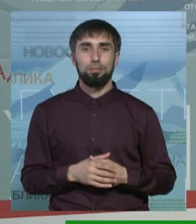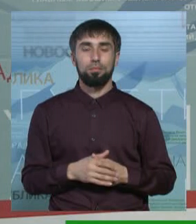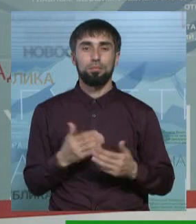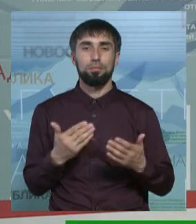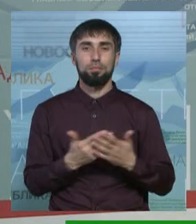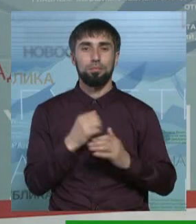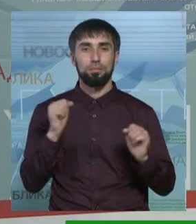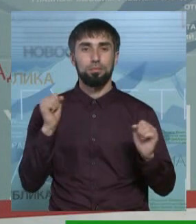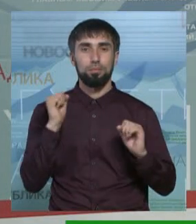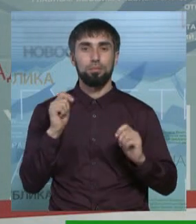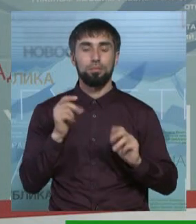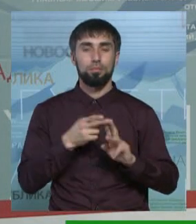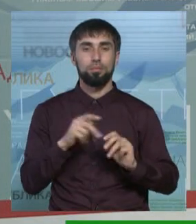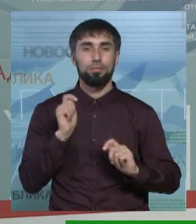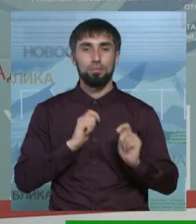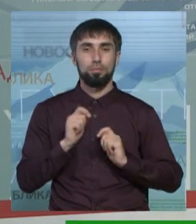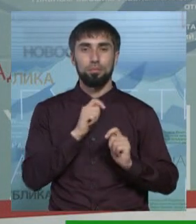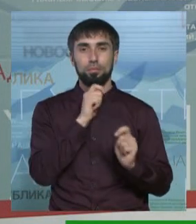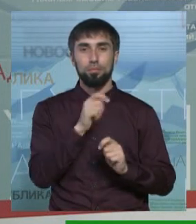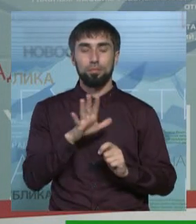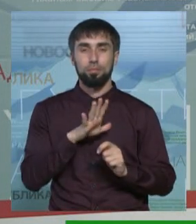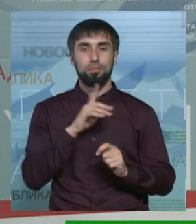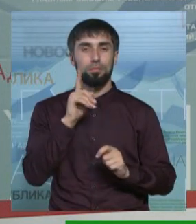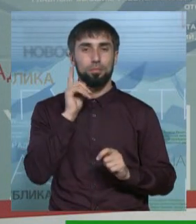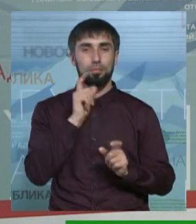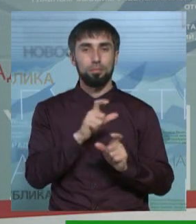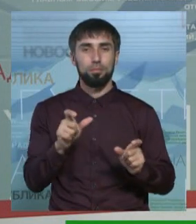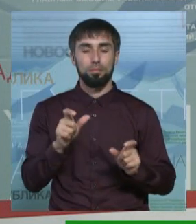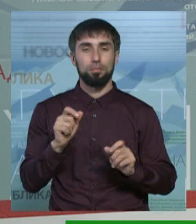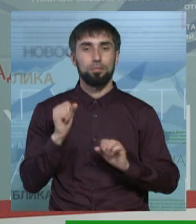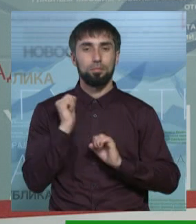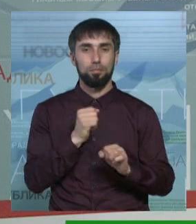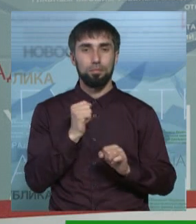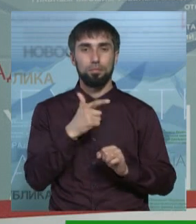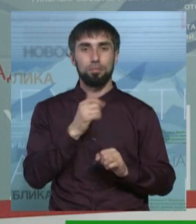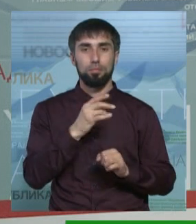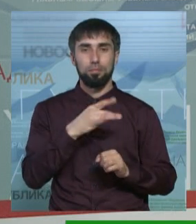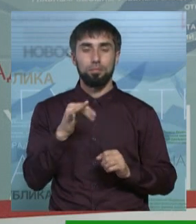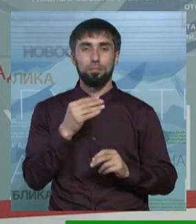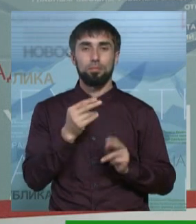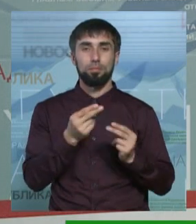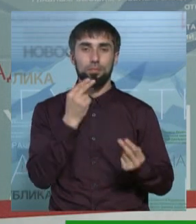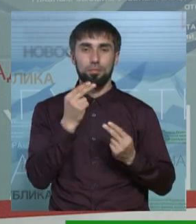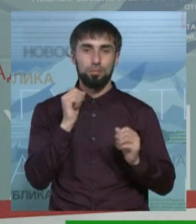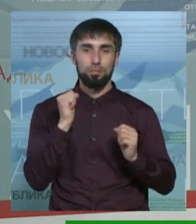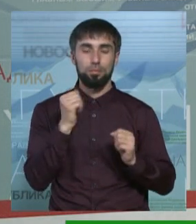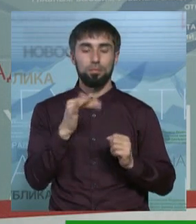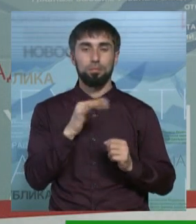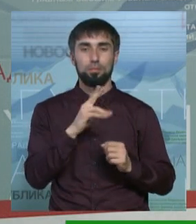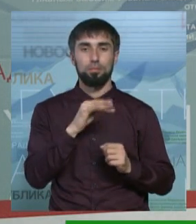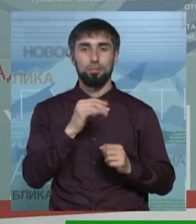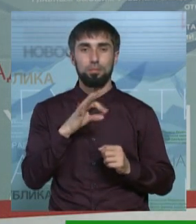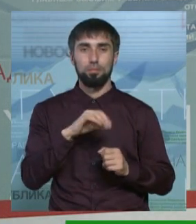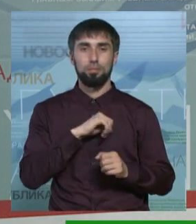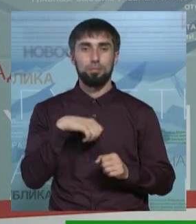Новый спортивный инвентарь сегодня вручили юным дзюдоистам. Гантели, спортивное питание и, самое главное, кимоно. Такой